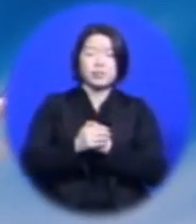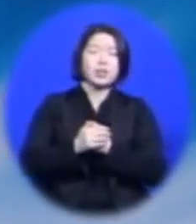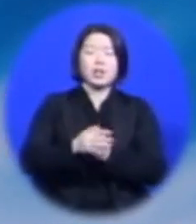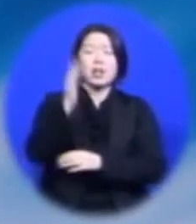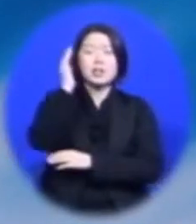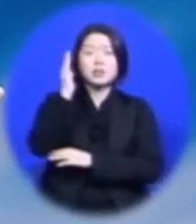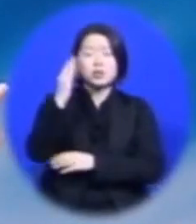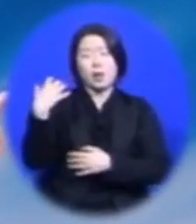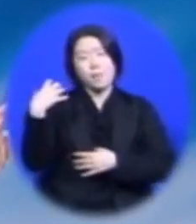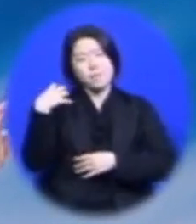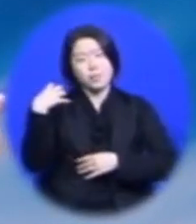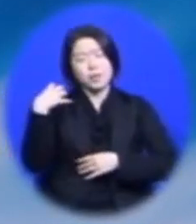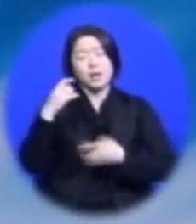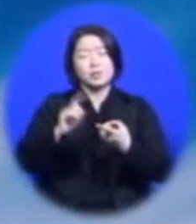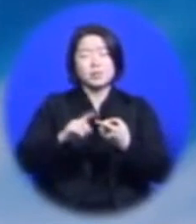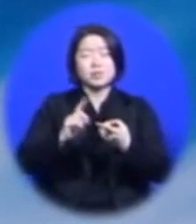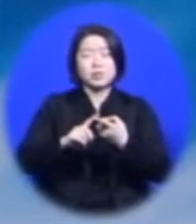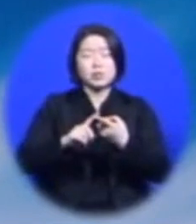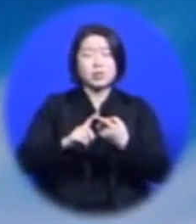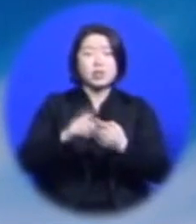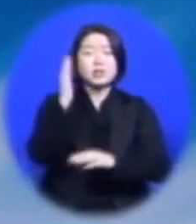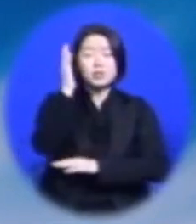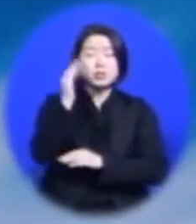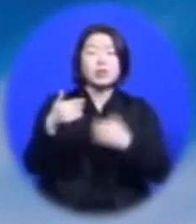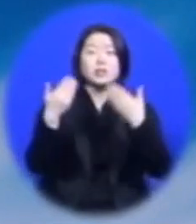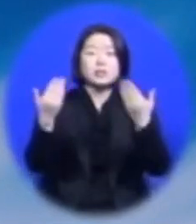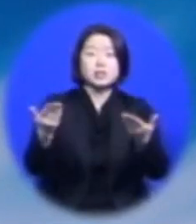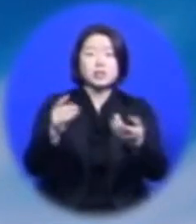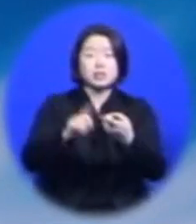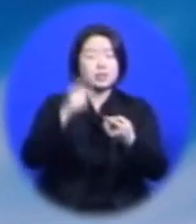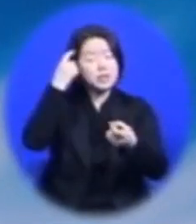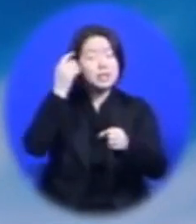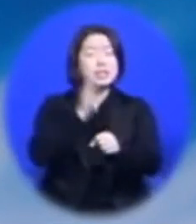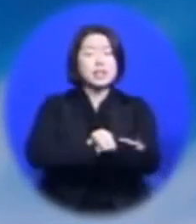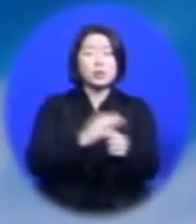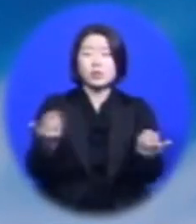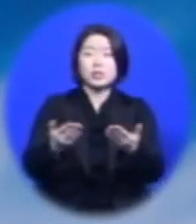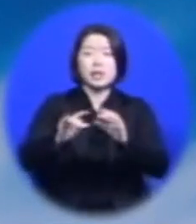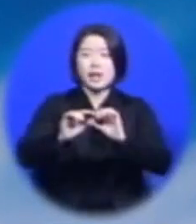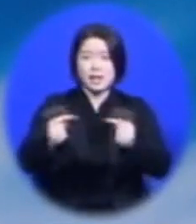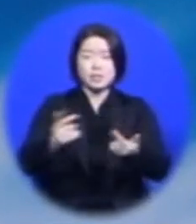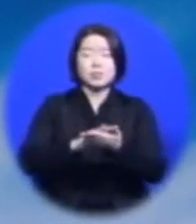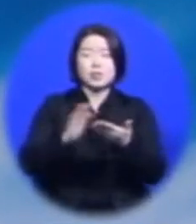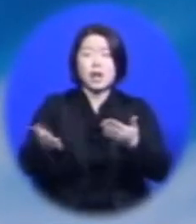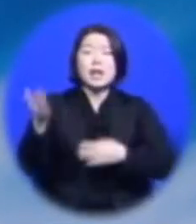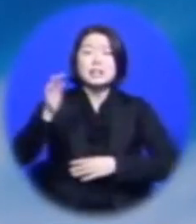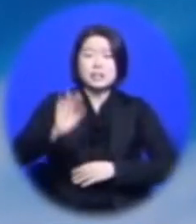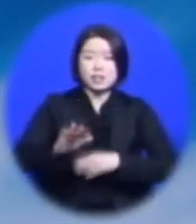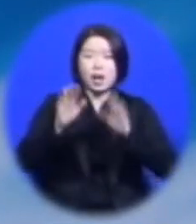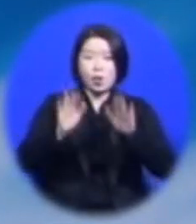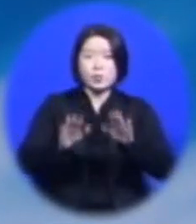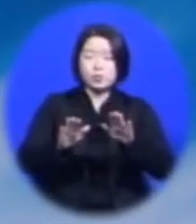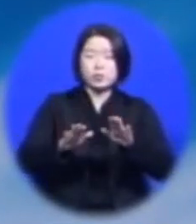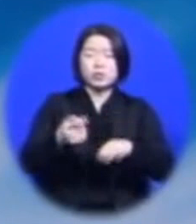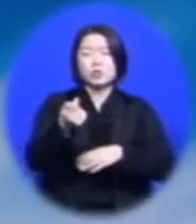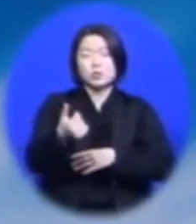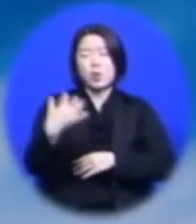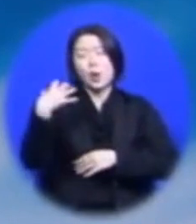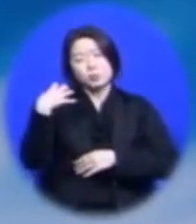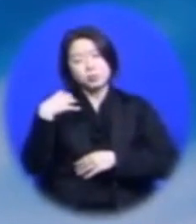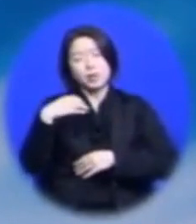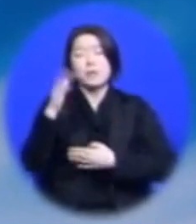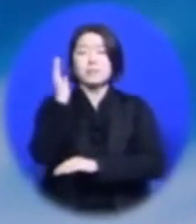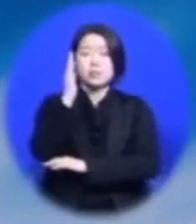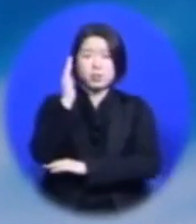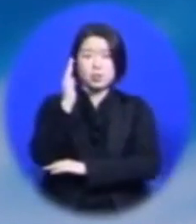설교를 부담스러운 설교를 하는 일은 지혜로운 일은 아니죠. 그러나 오늘은 좀 부담스러운